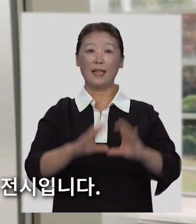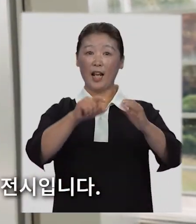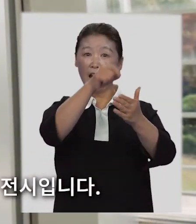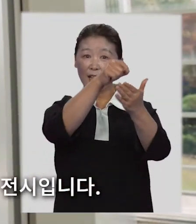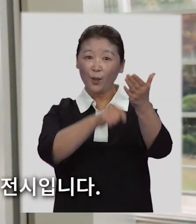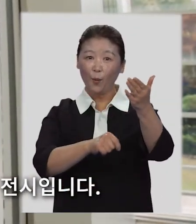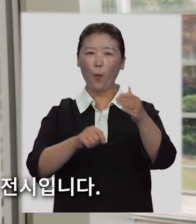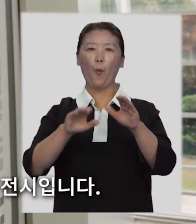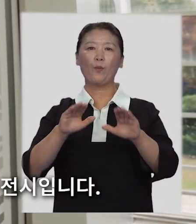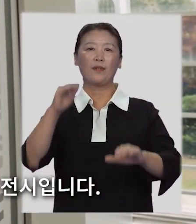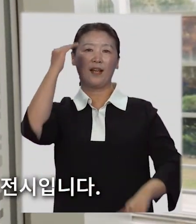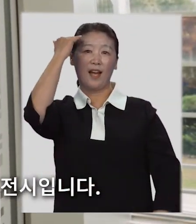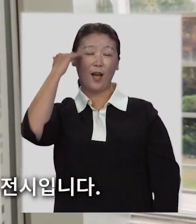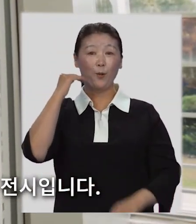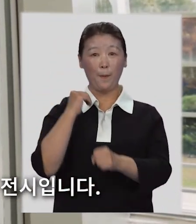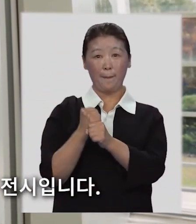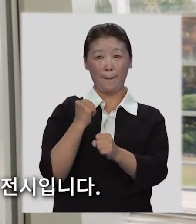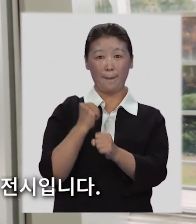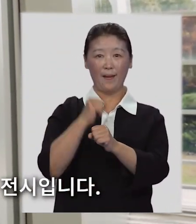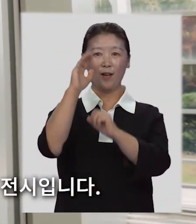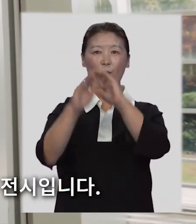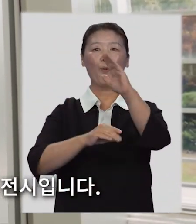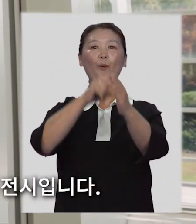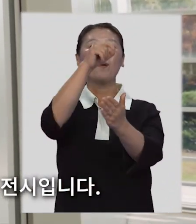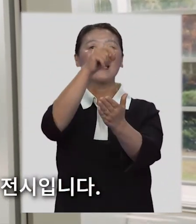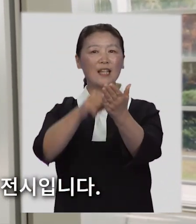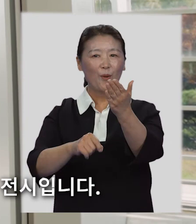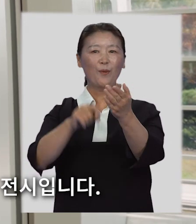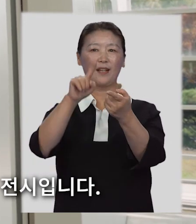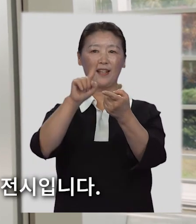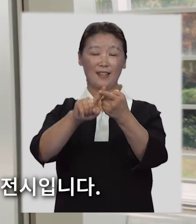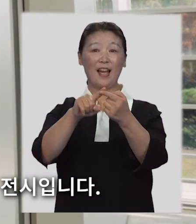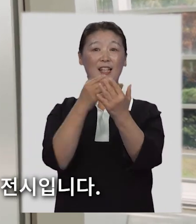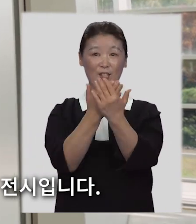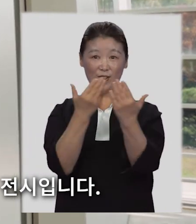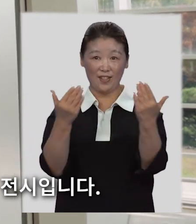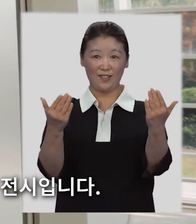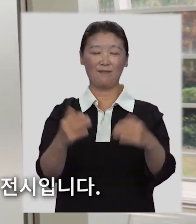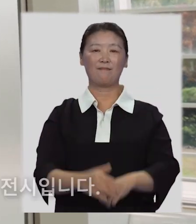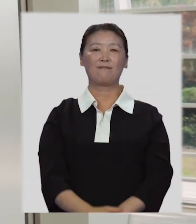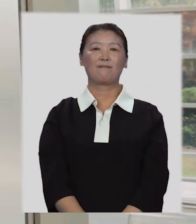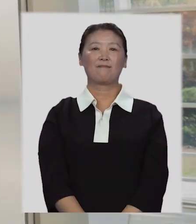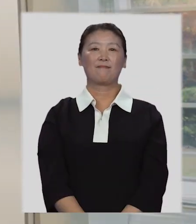나라와 기록은 오늘의 대한민국을 만들어 온 공공기록들에 대한 전시입니다.